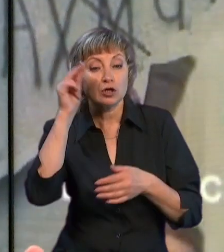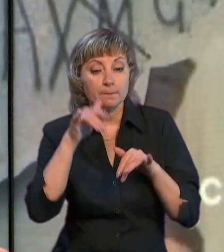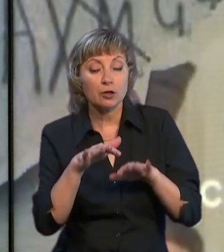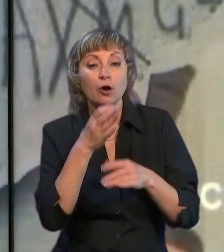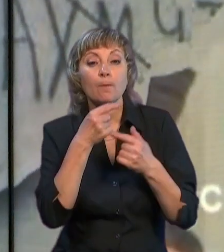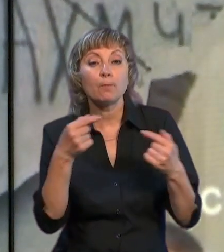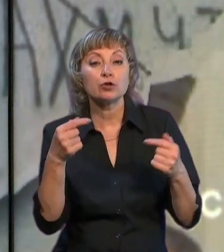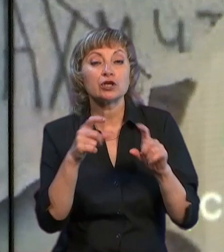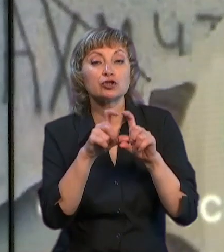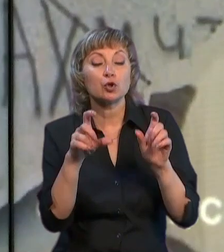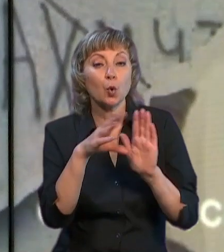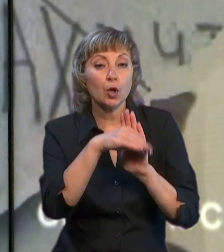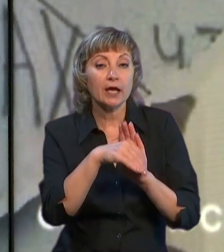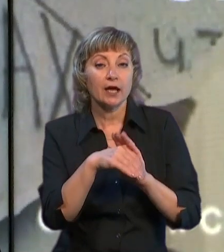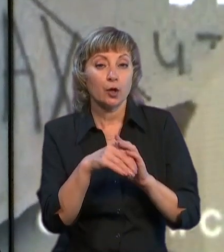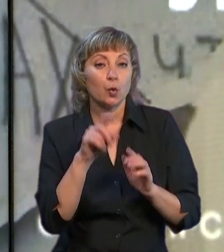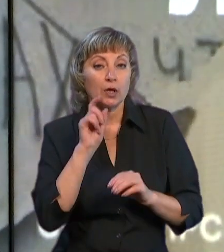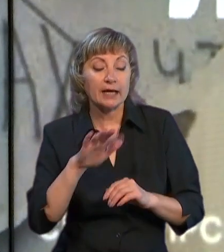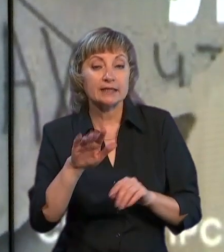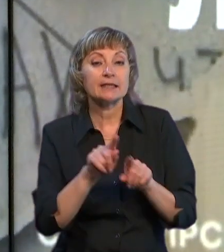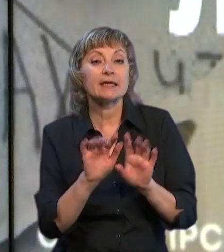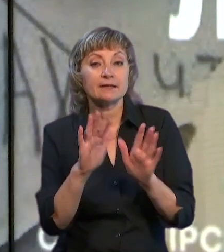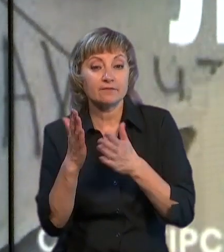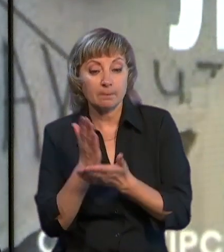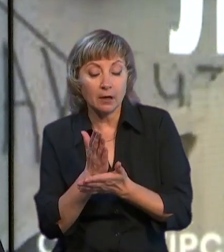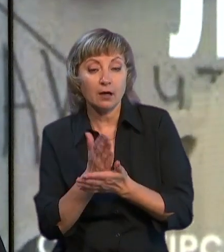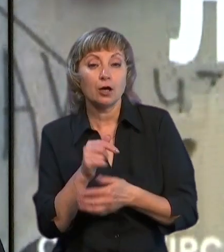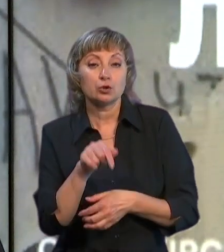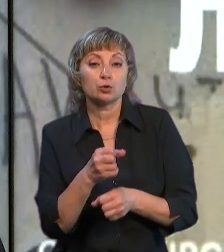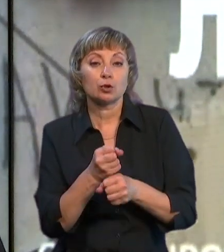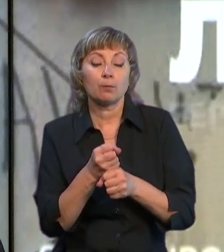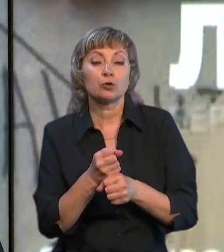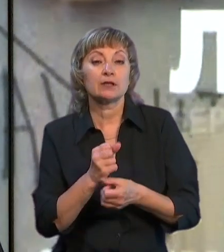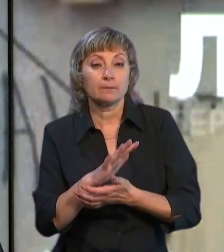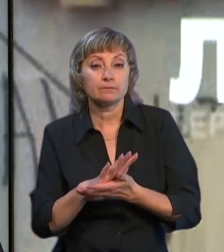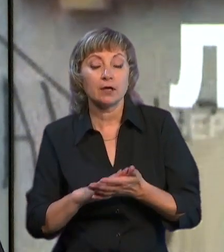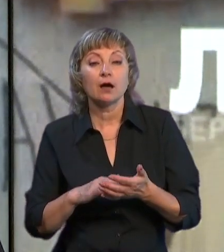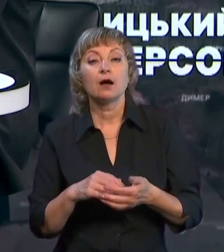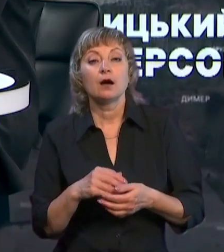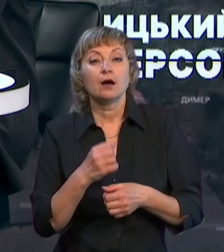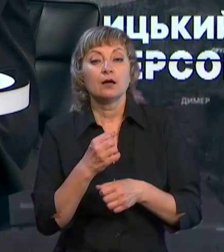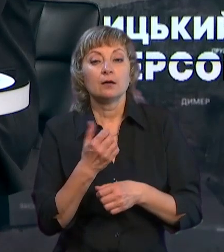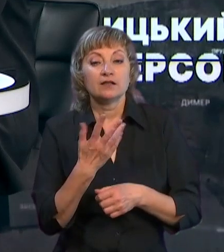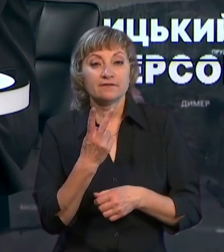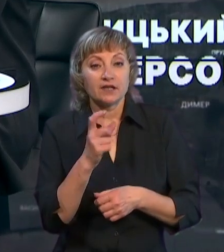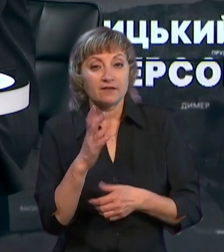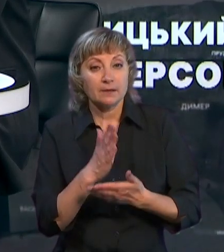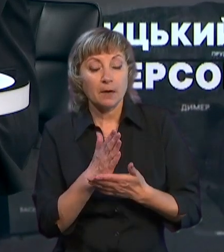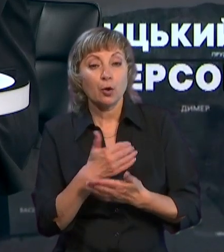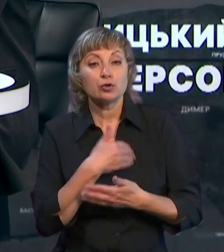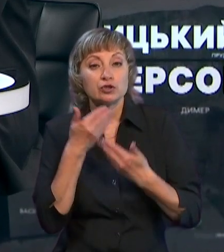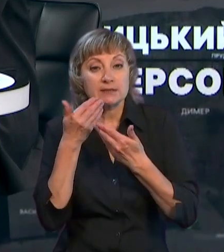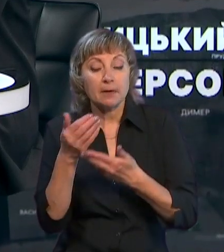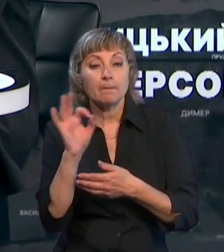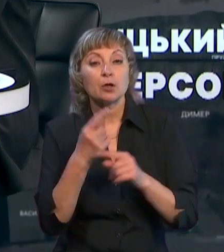будь-якій школі в Україні. І такі прецеденти є, тобто тут робота робиться. І ще буквально ще 2 хвилини маємо, але хочу запитати про